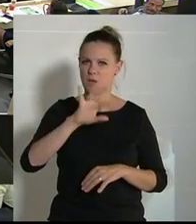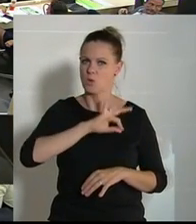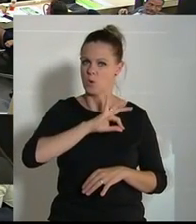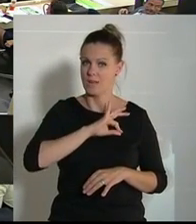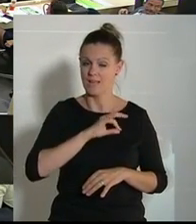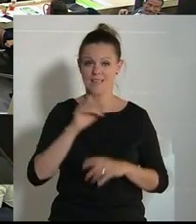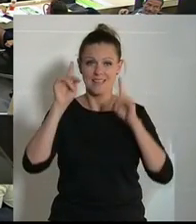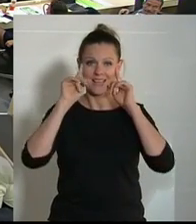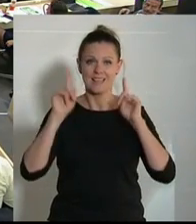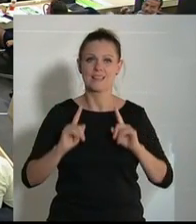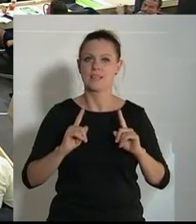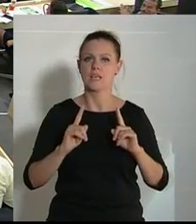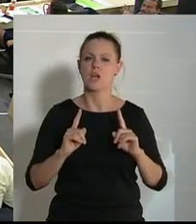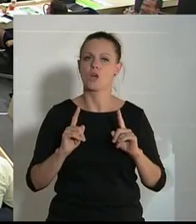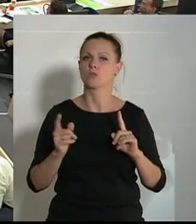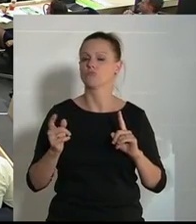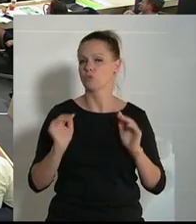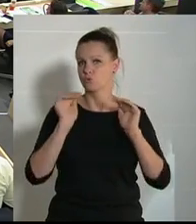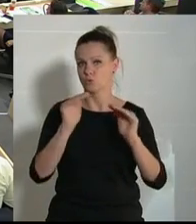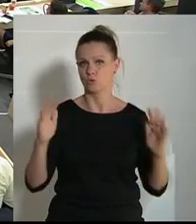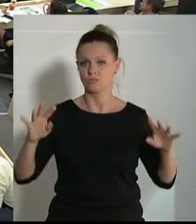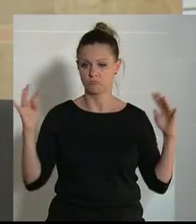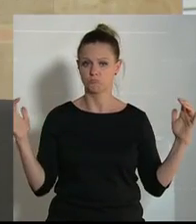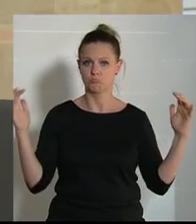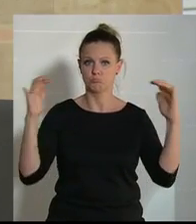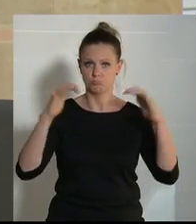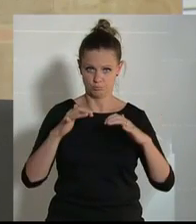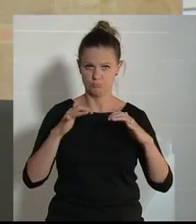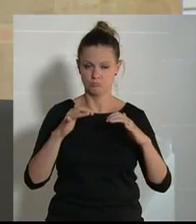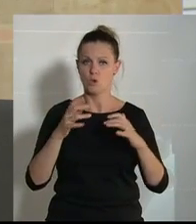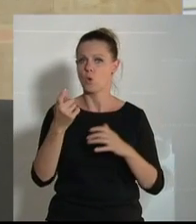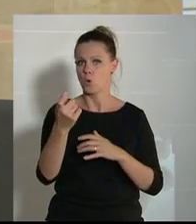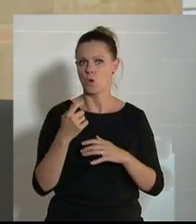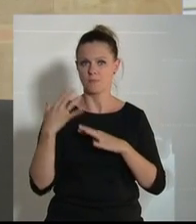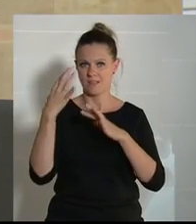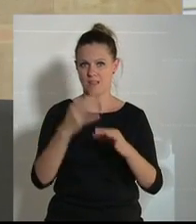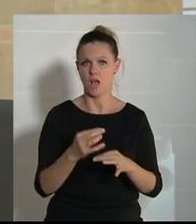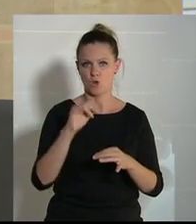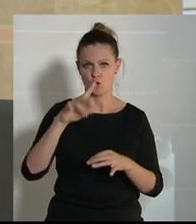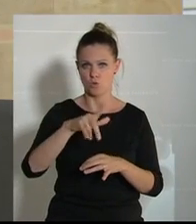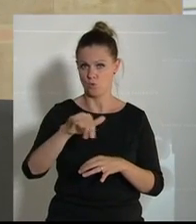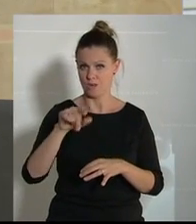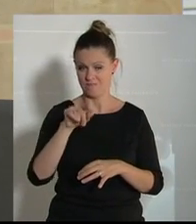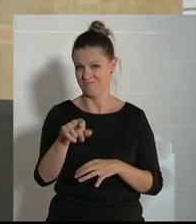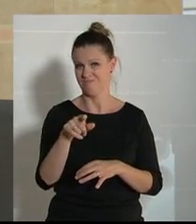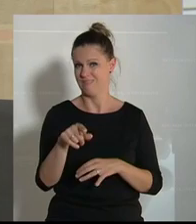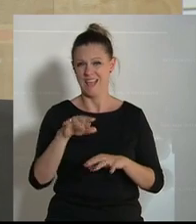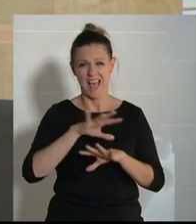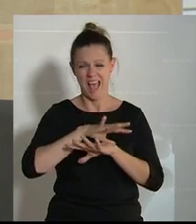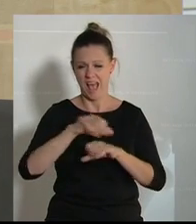angesprochenen Tierschutzgipfel jetzt Anfang Juli nachholen. Da haben wir die Möglichkeit, alles auf den Tisch zu legen, was